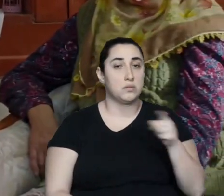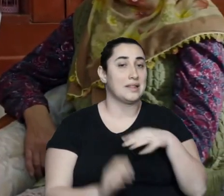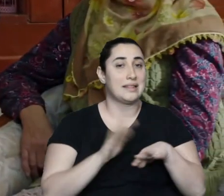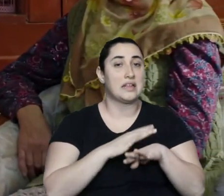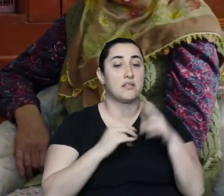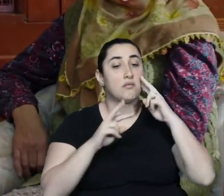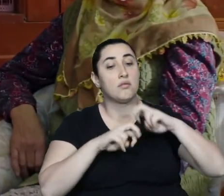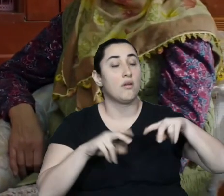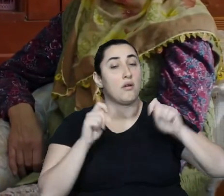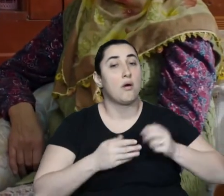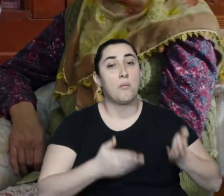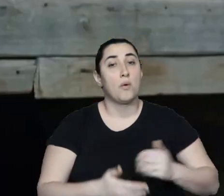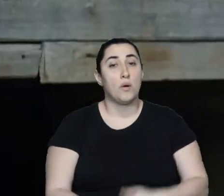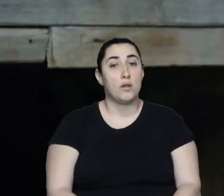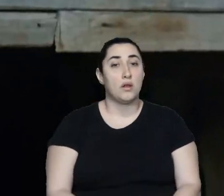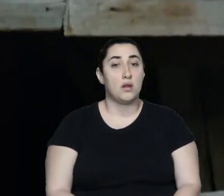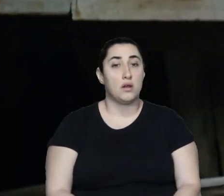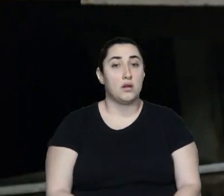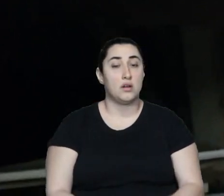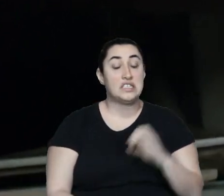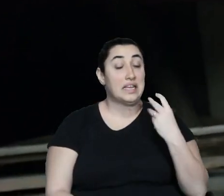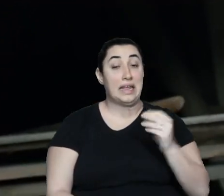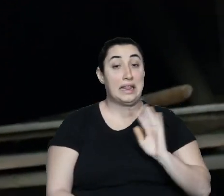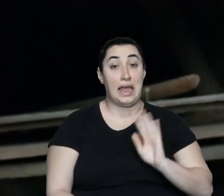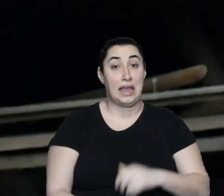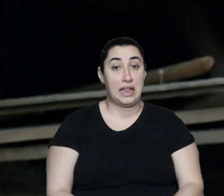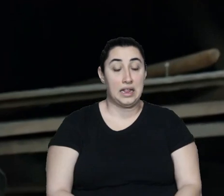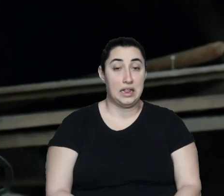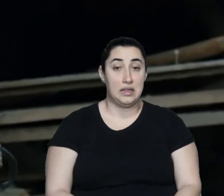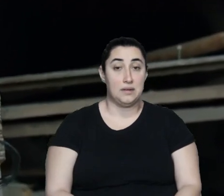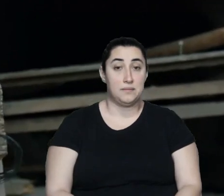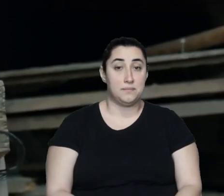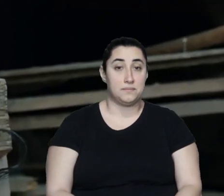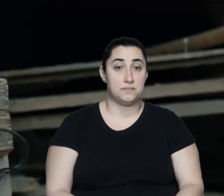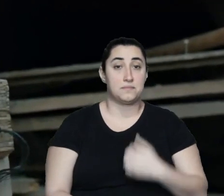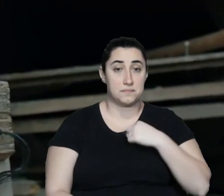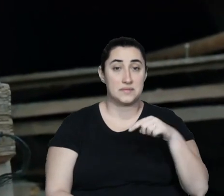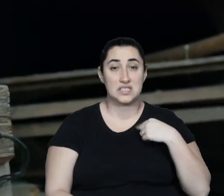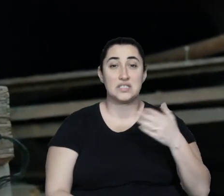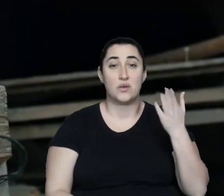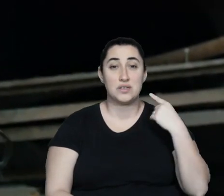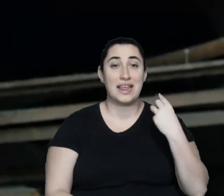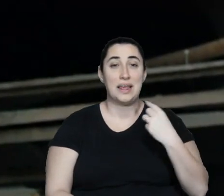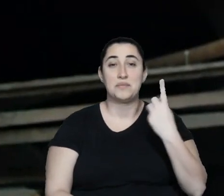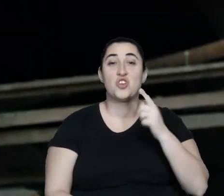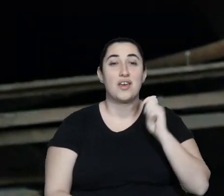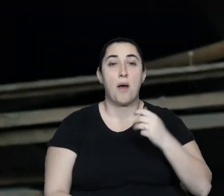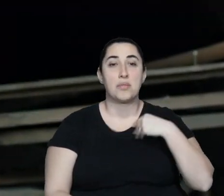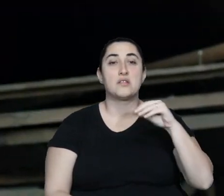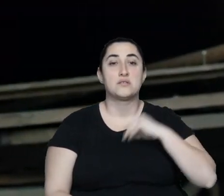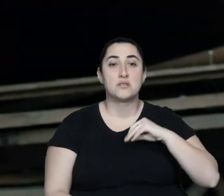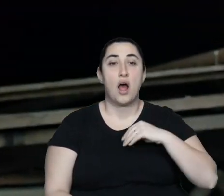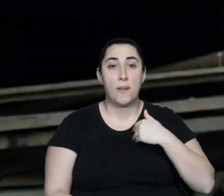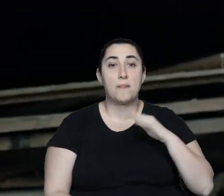niye deşeliyorlar bu kadar geçmişi? Hiç hayra alamet değil. Biz zamanında bir iyilik yaptık sanıyoruz